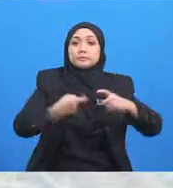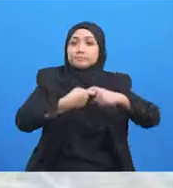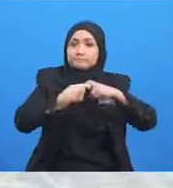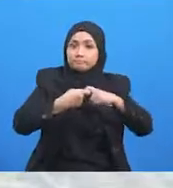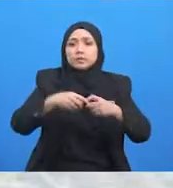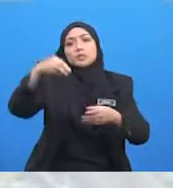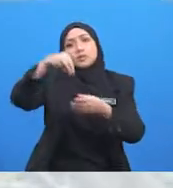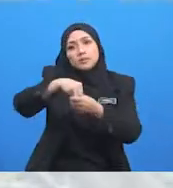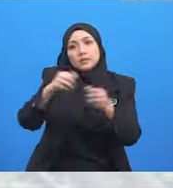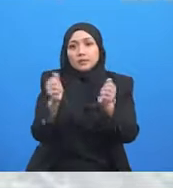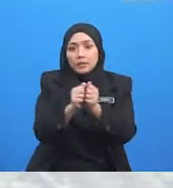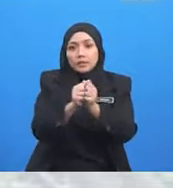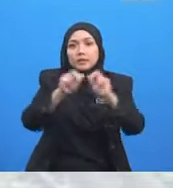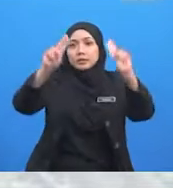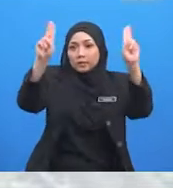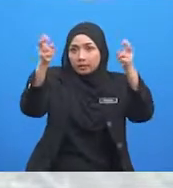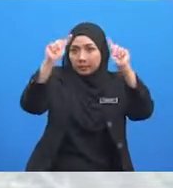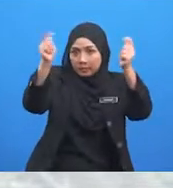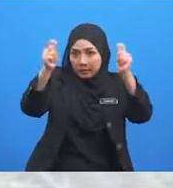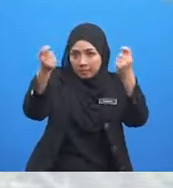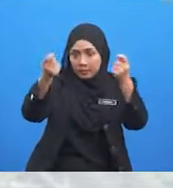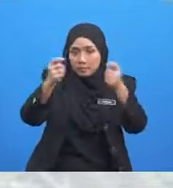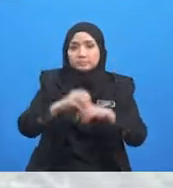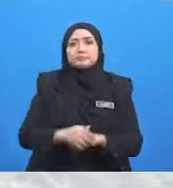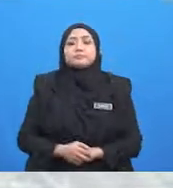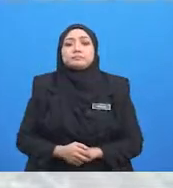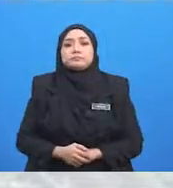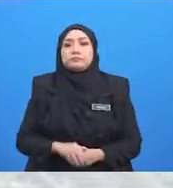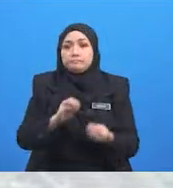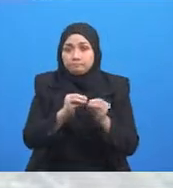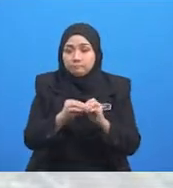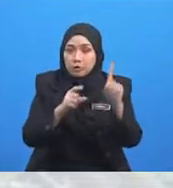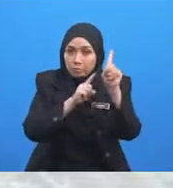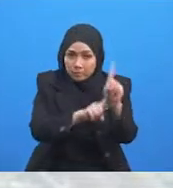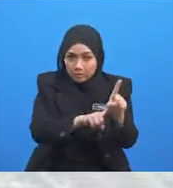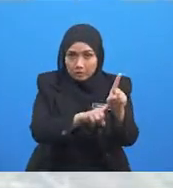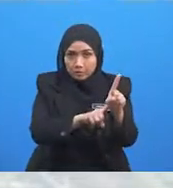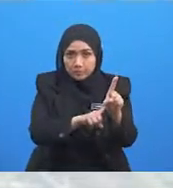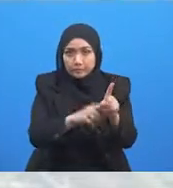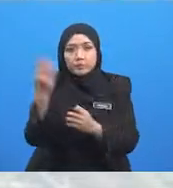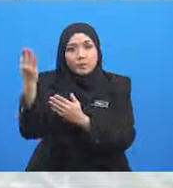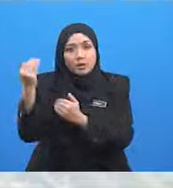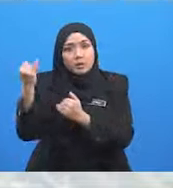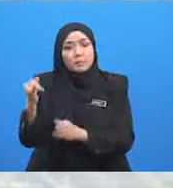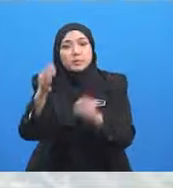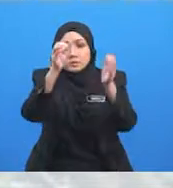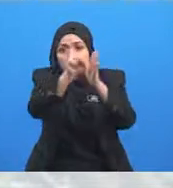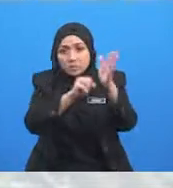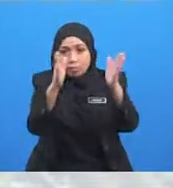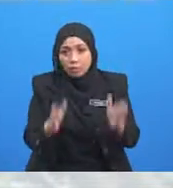tema. Persoalan pertama dalam sajak ini ialah harapan seorang